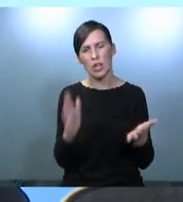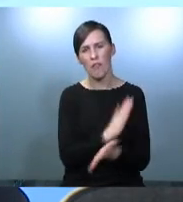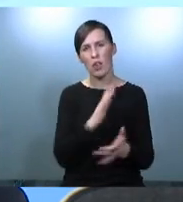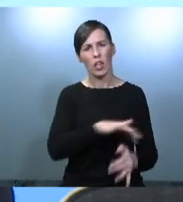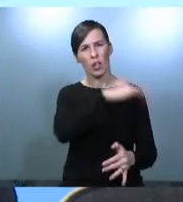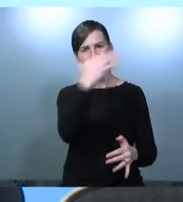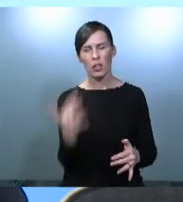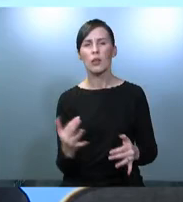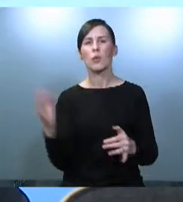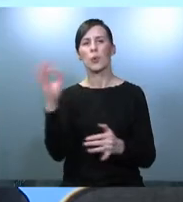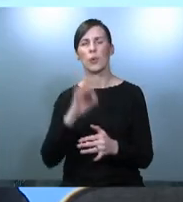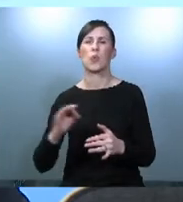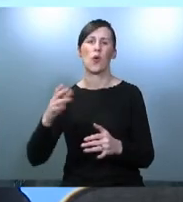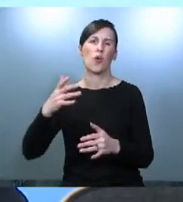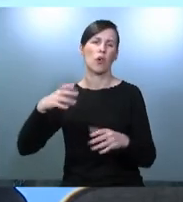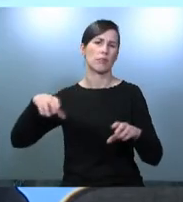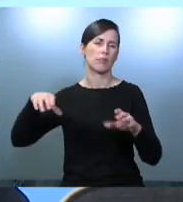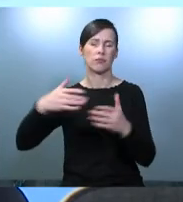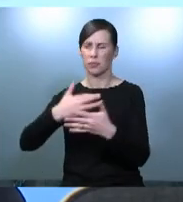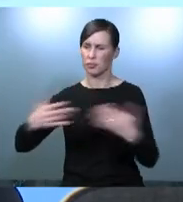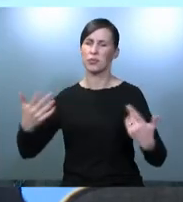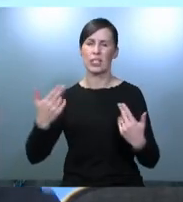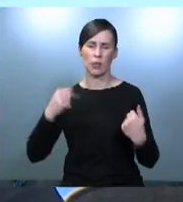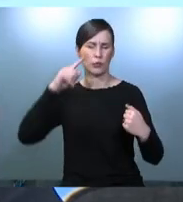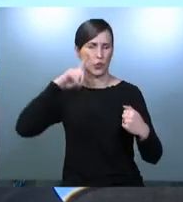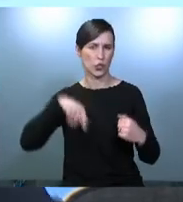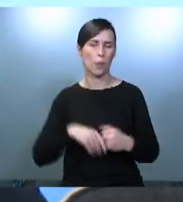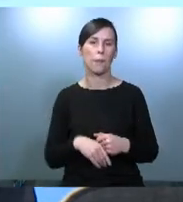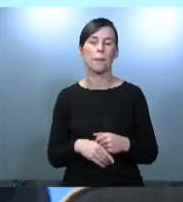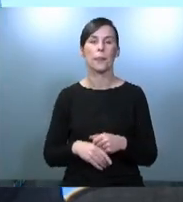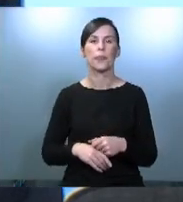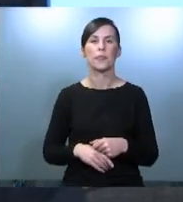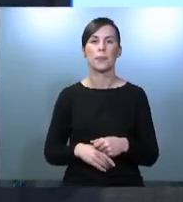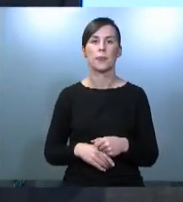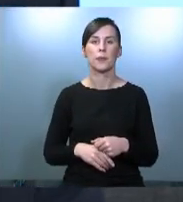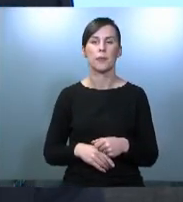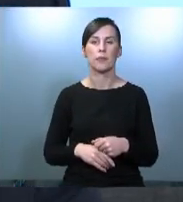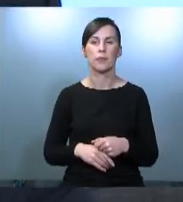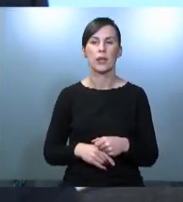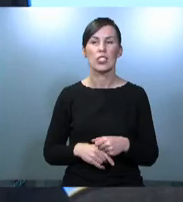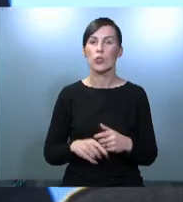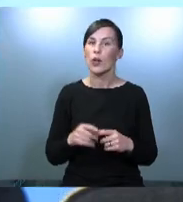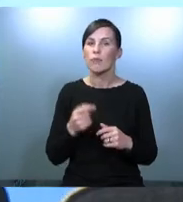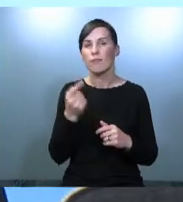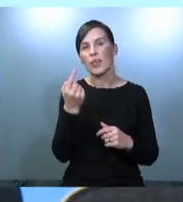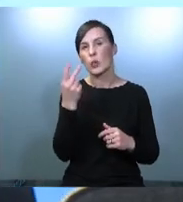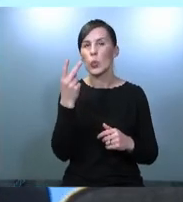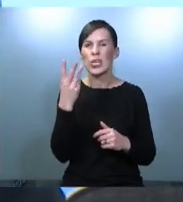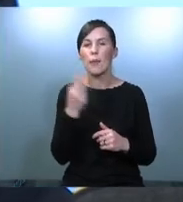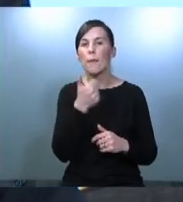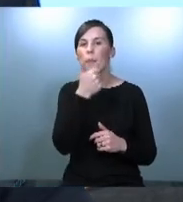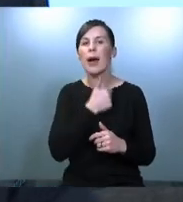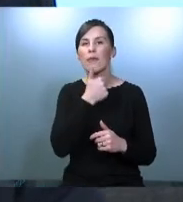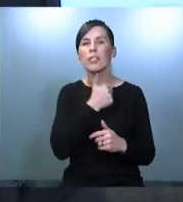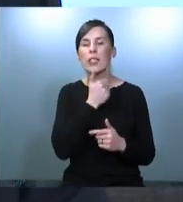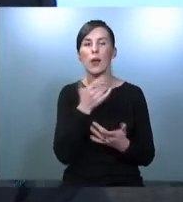už 100%, ką reikia Kėdainiuose spręsti taip toliau. Aš gal keletą tokių pavyzdėlių, kurios yra problematiškos ir